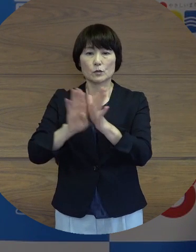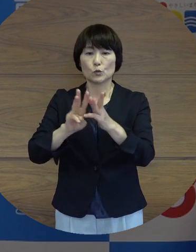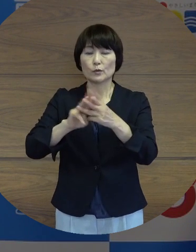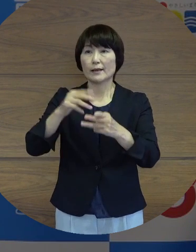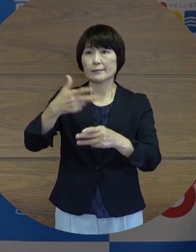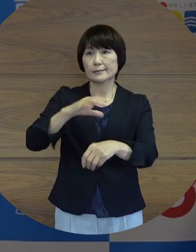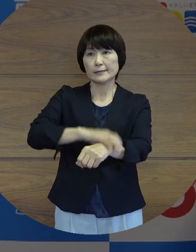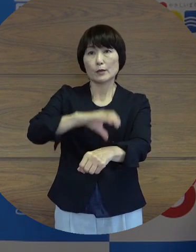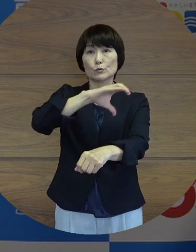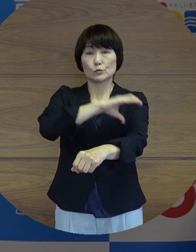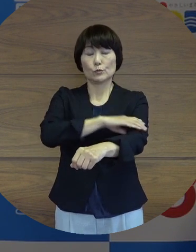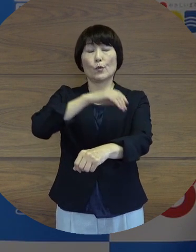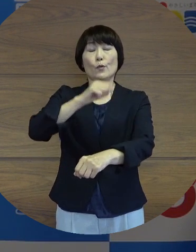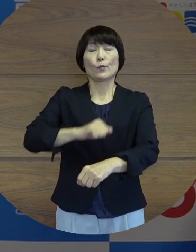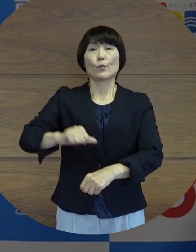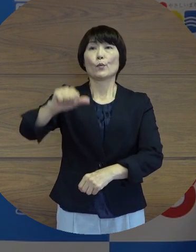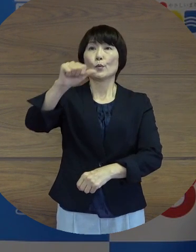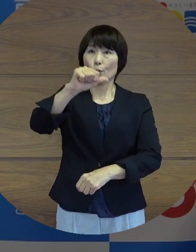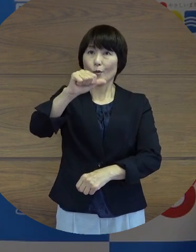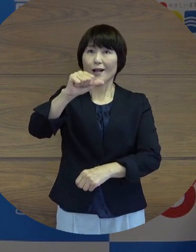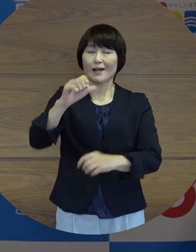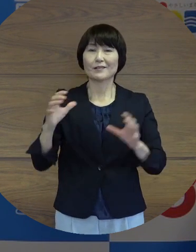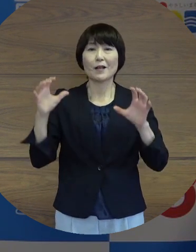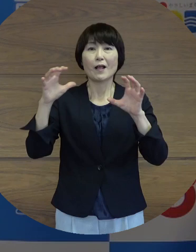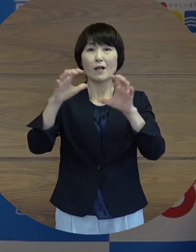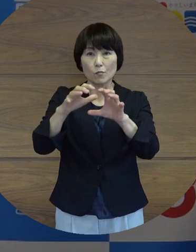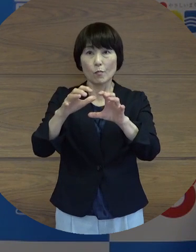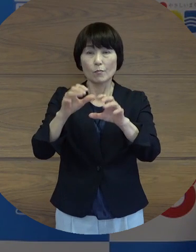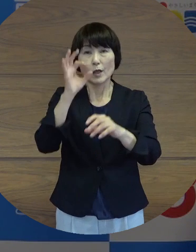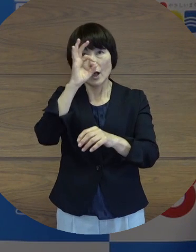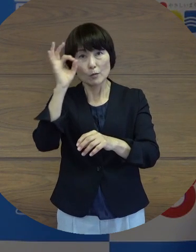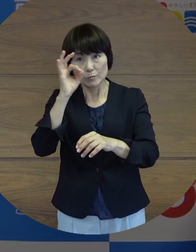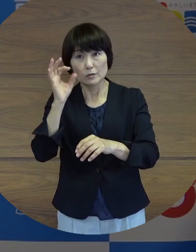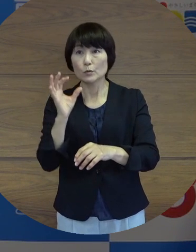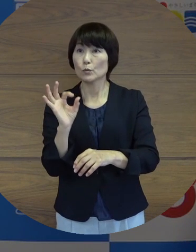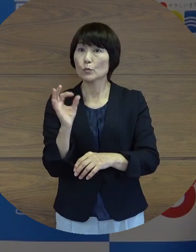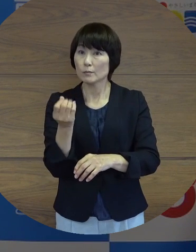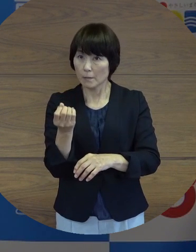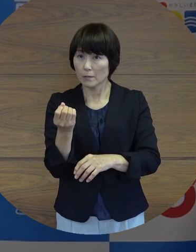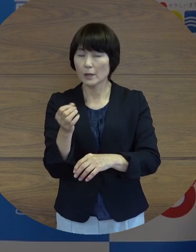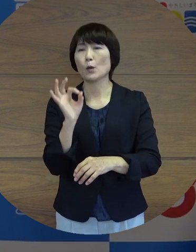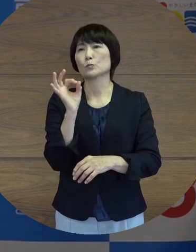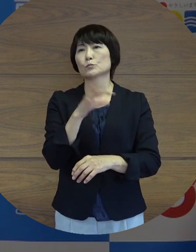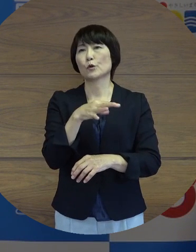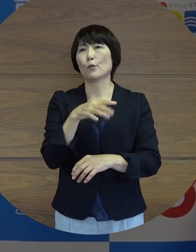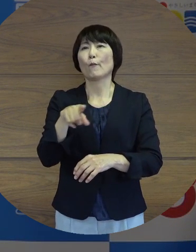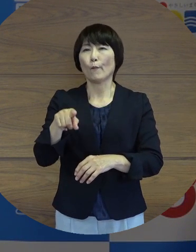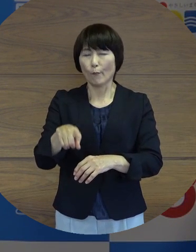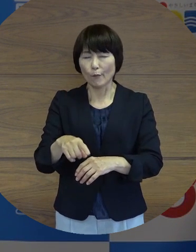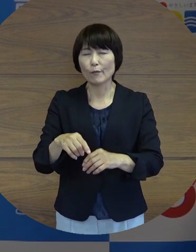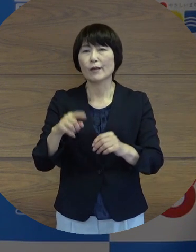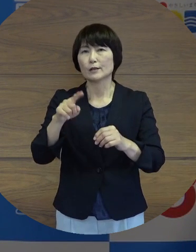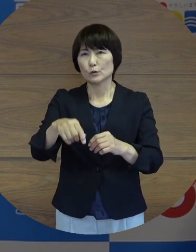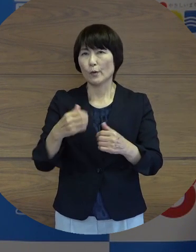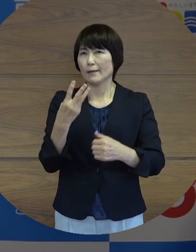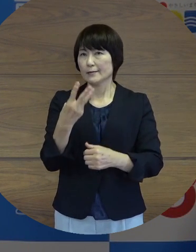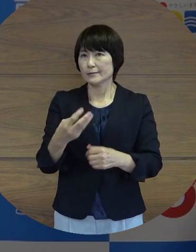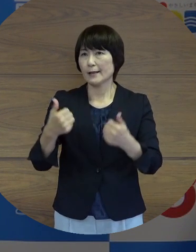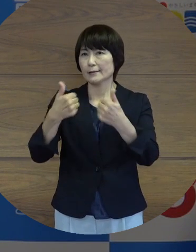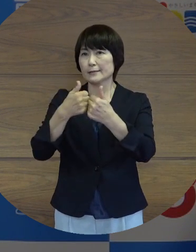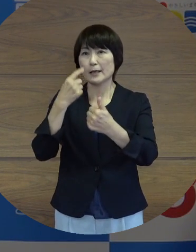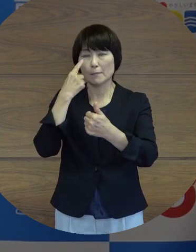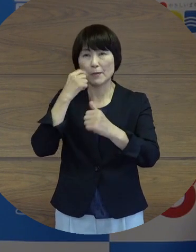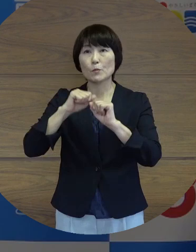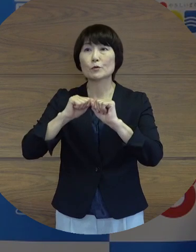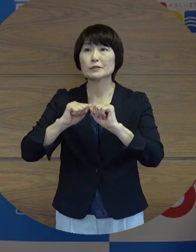5階、もちろん無料で開催をしております。パブリックビューイングを第3戦も実施をしてまい